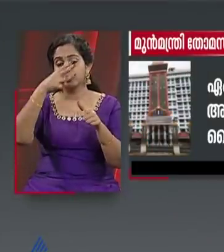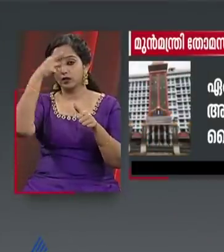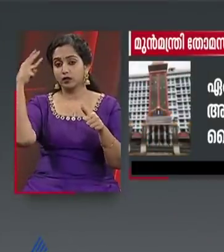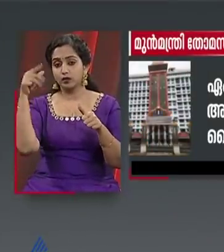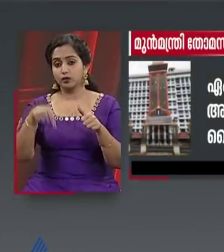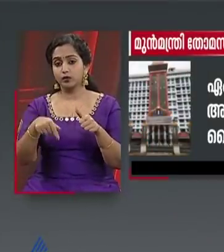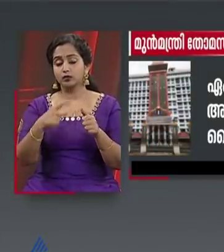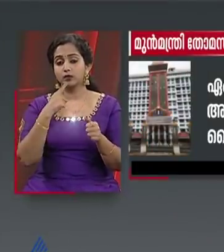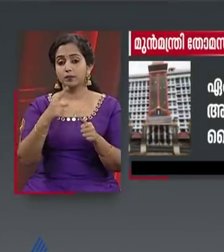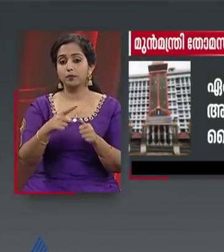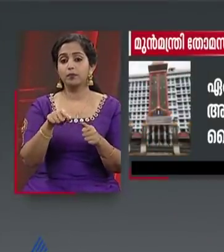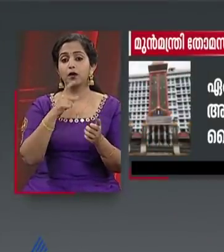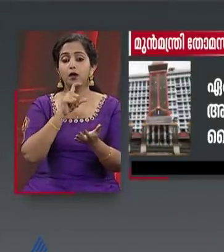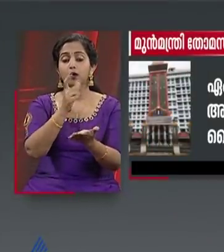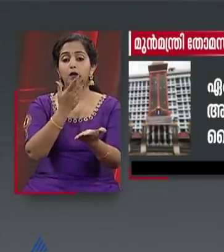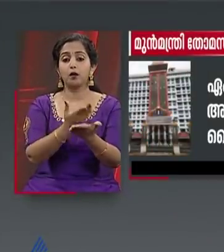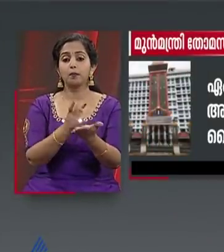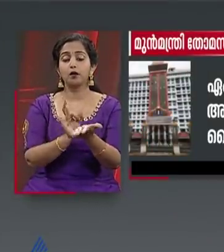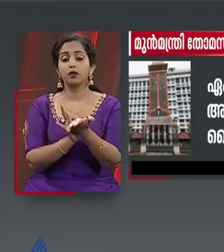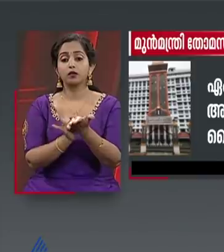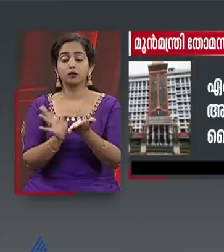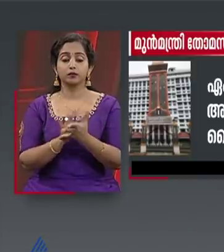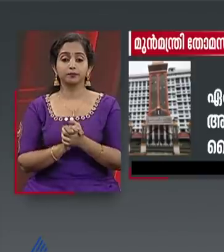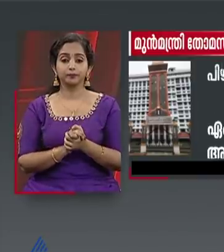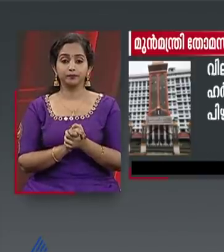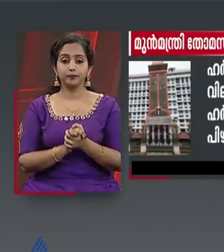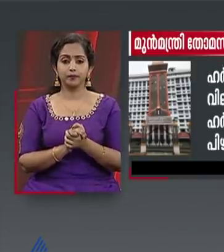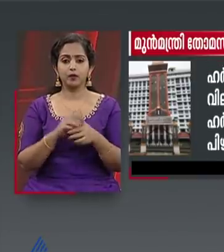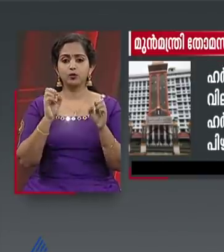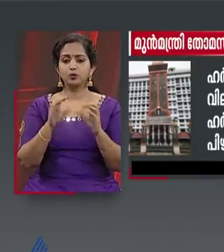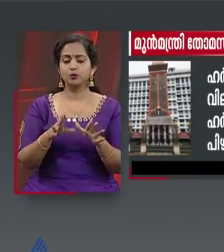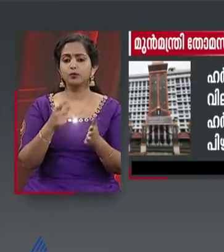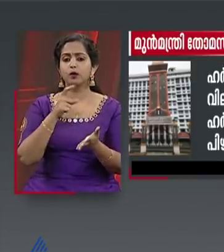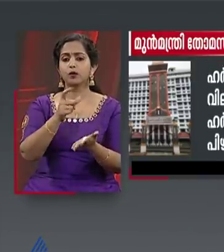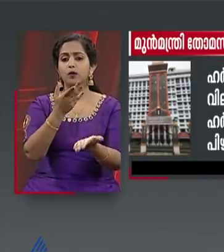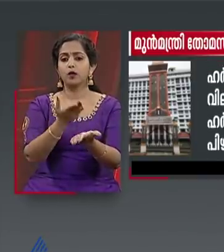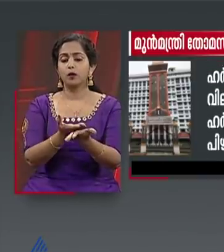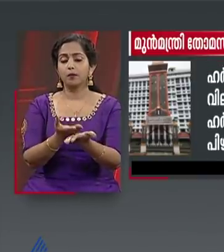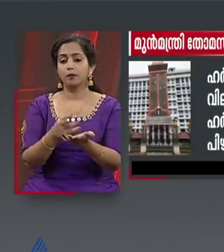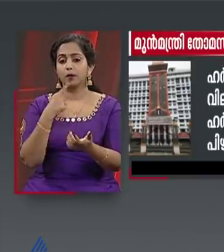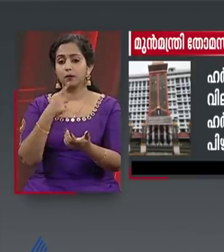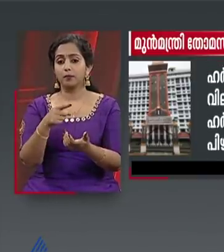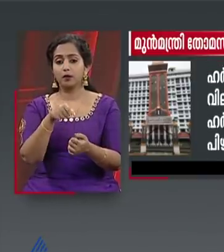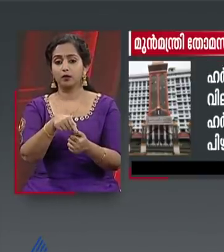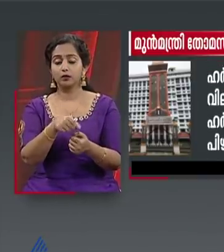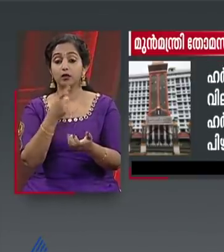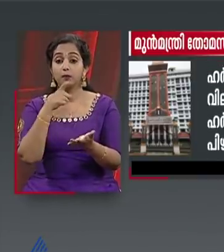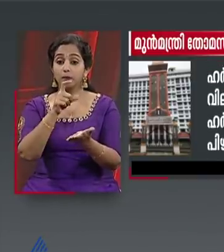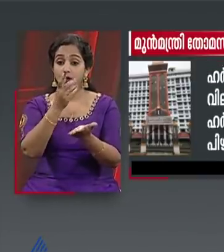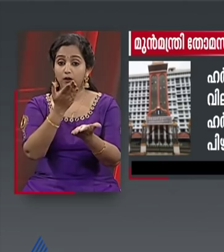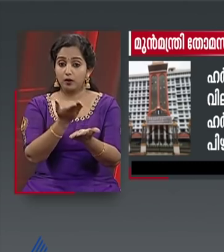പ്രദീപ് പാറപ്പുറം നൽകിയ ഹർജിയാണ് പിഴയടക്കം തള്ളിയത്. ഹർജി അനാവശ്യമാണെന്ന് വിലയിരുത്തിയ കോടതി പരാതിക്കാരനോട്